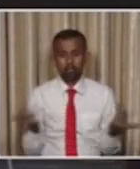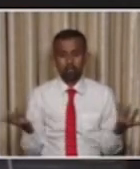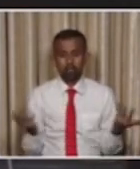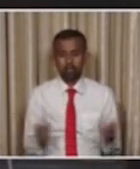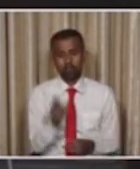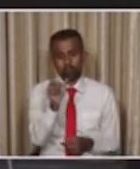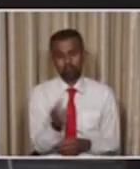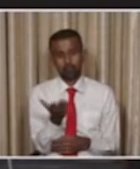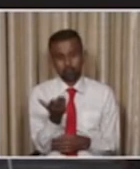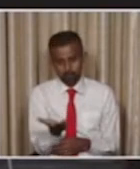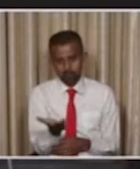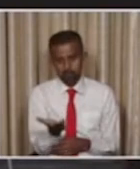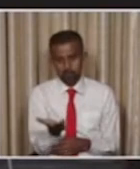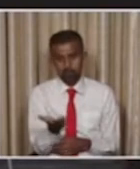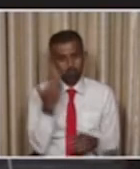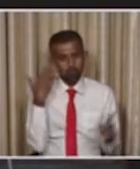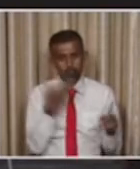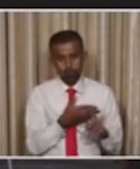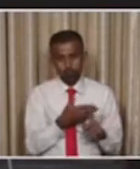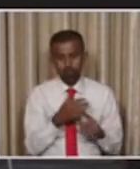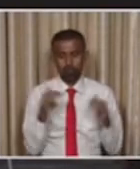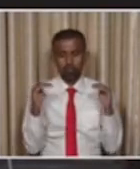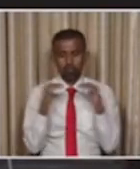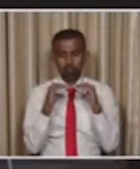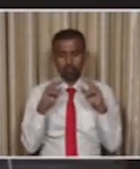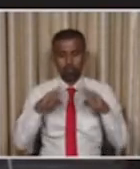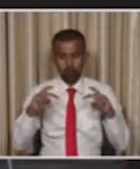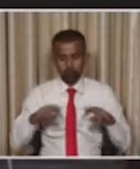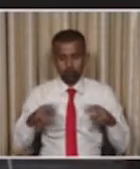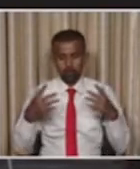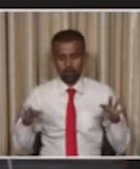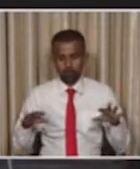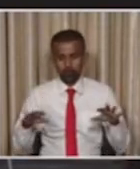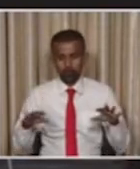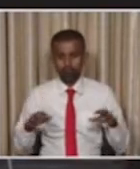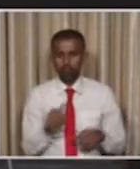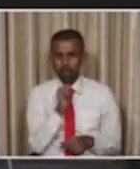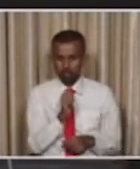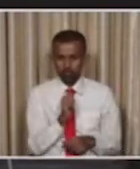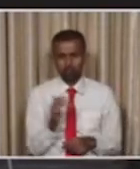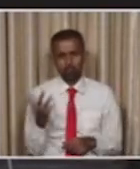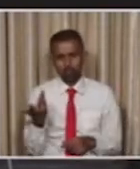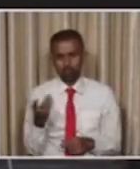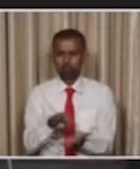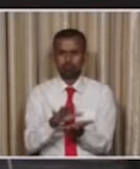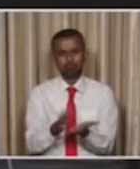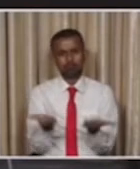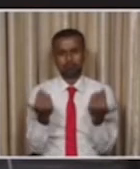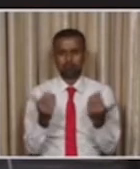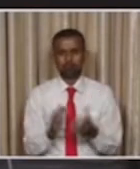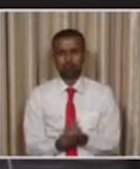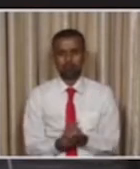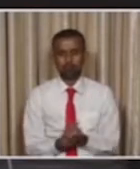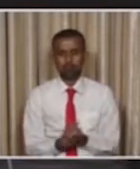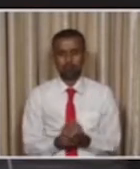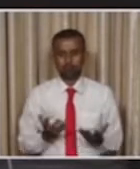ඔබතුමාගෙන් ඉල්ලන්නේ මේ සම්බන්ධයෙන් සාධාරණ විමර්ශනයක් කරලා මේක ඇත්තද නැත්තද කියලා තීන්දුවක් ගන්න කියලා. එහෙම නැතුව